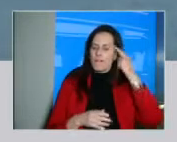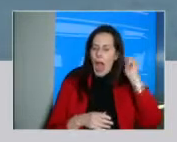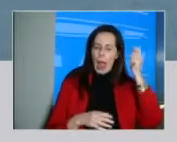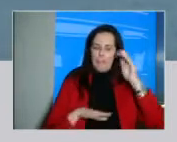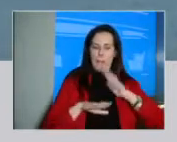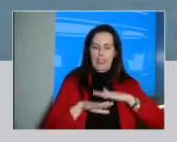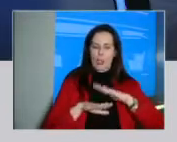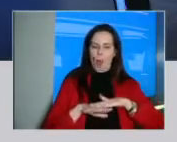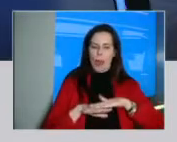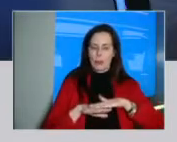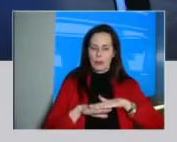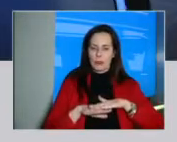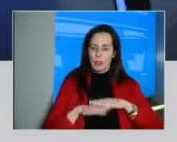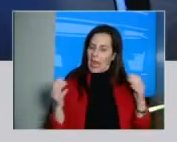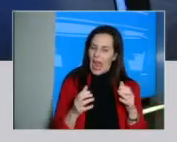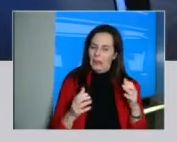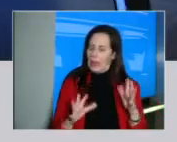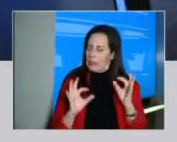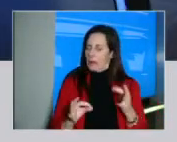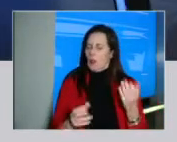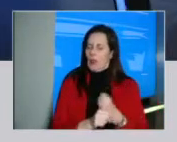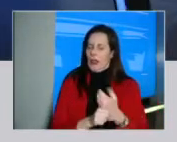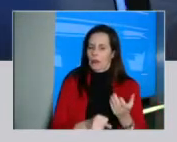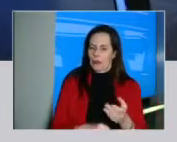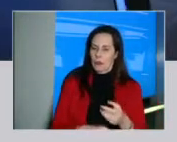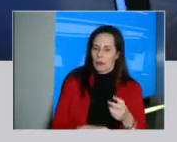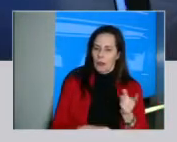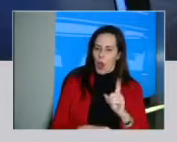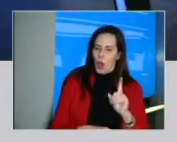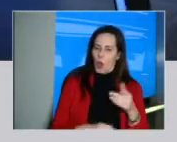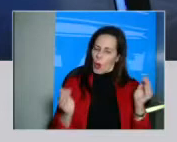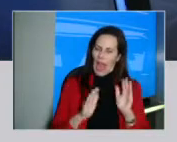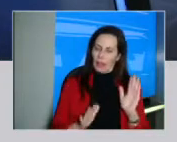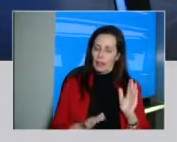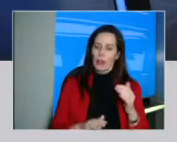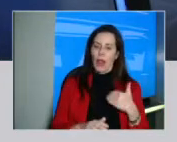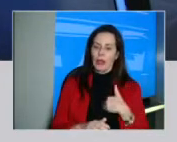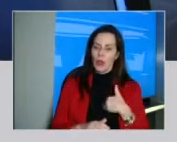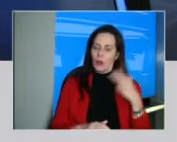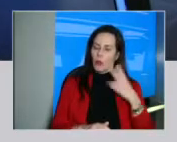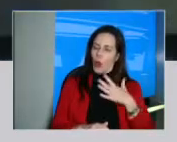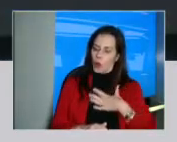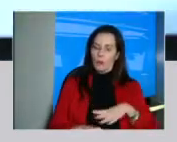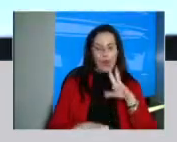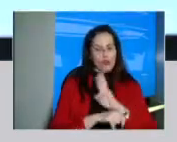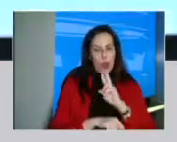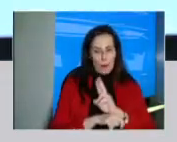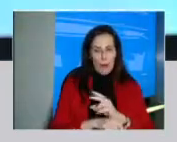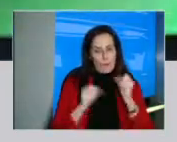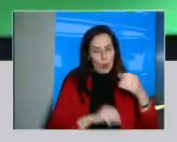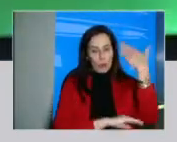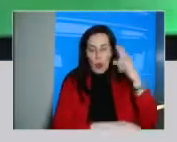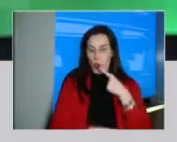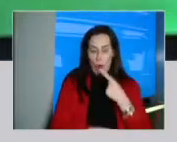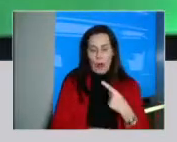מקצועי, חכם אומרים, קטן, איך זה בדיוק מסתדר? כן, לא בהכרח יותר קטן. אנחנו כמובן רוצים לשמר על ביטחון המדינה, אנחנו